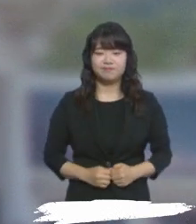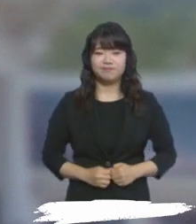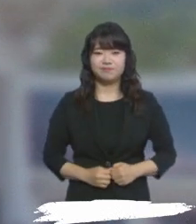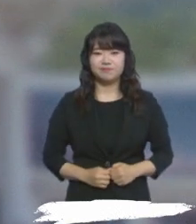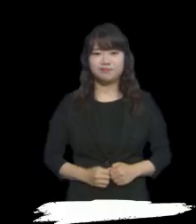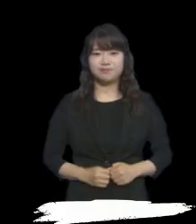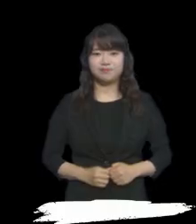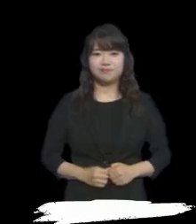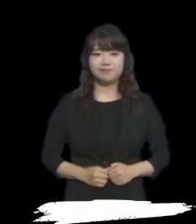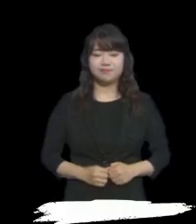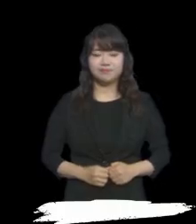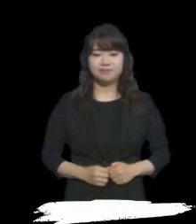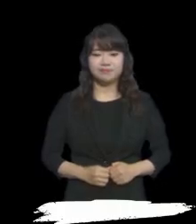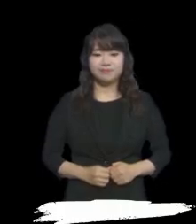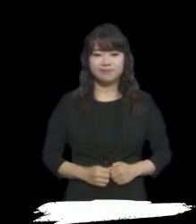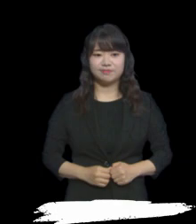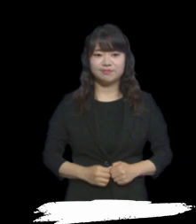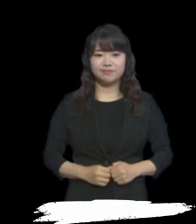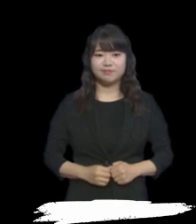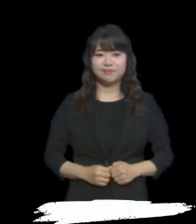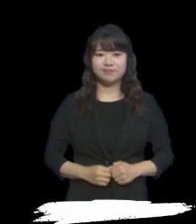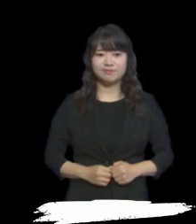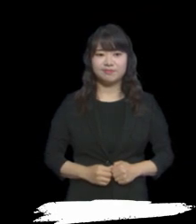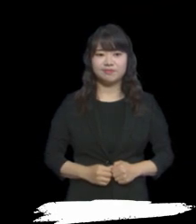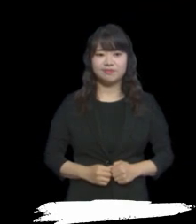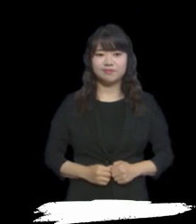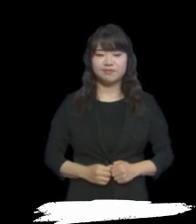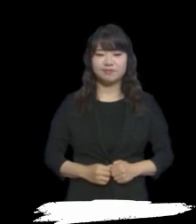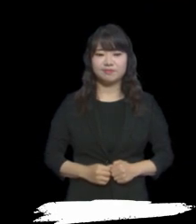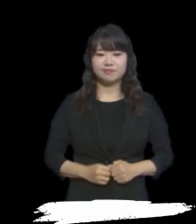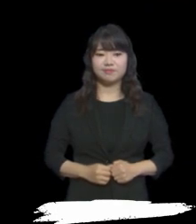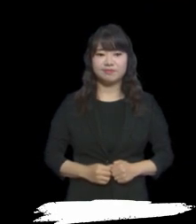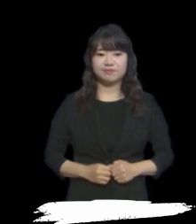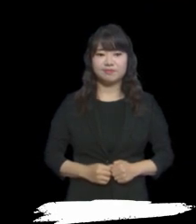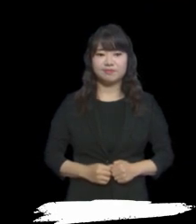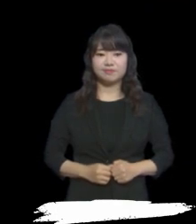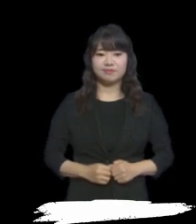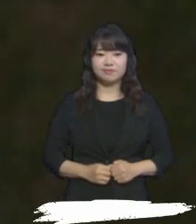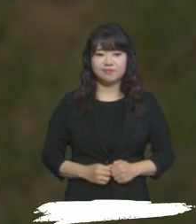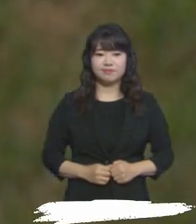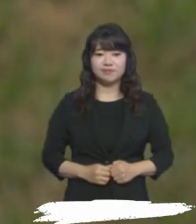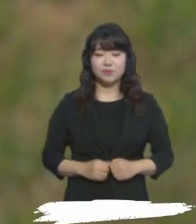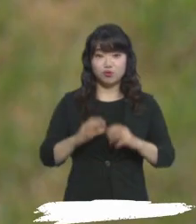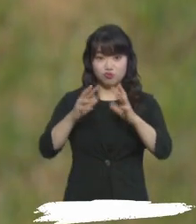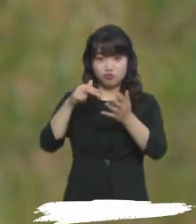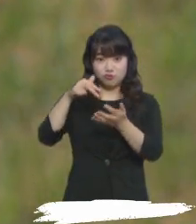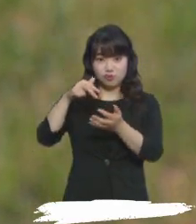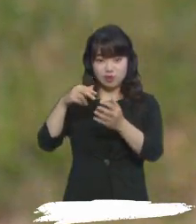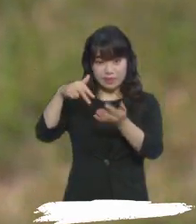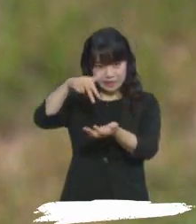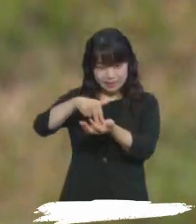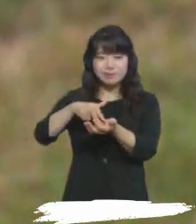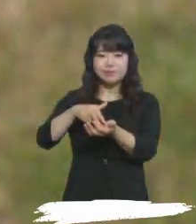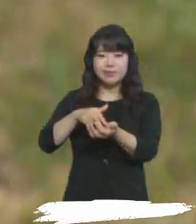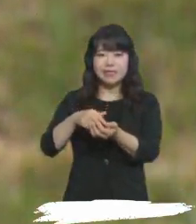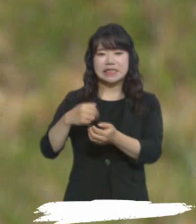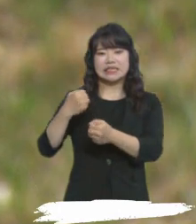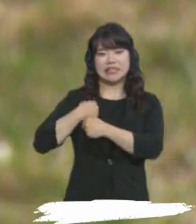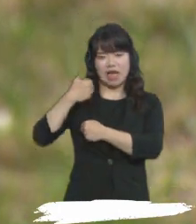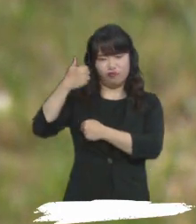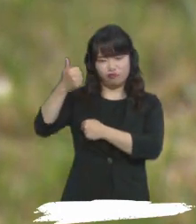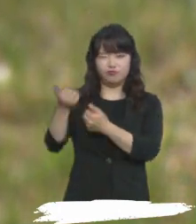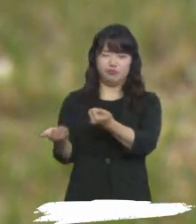군의 아버지시여. 국립서울현충원 장군묘역에